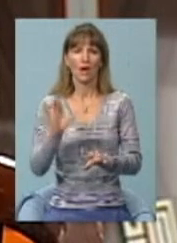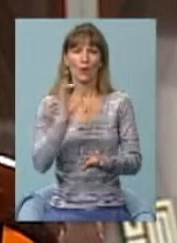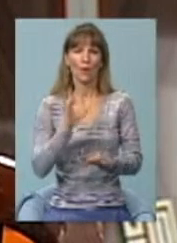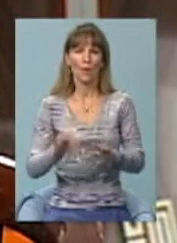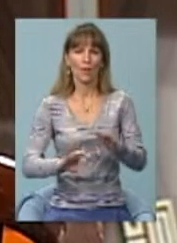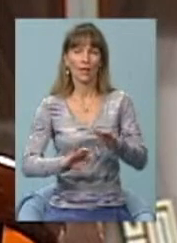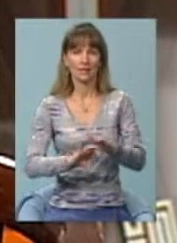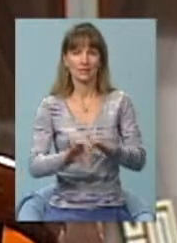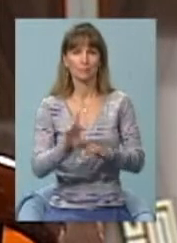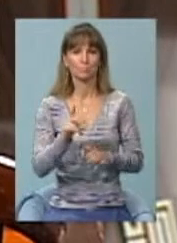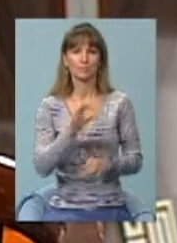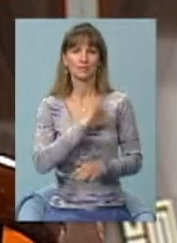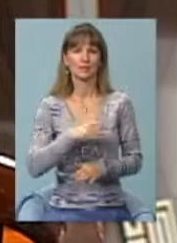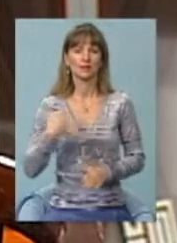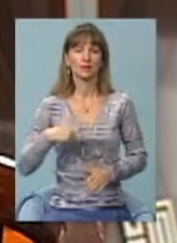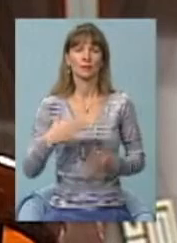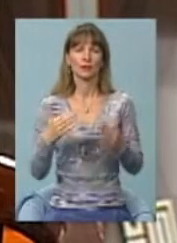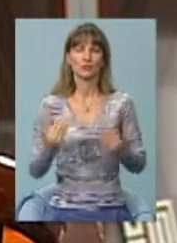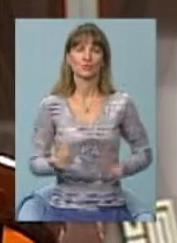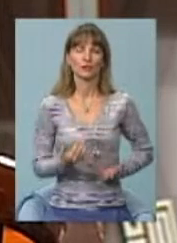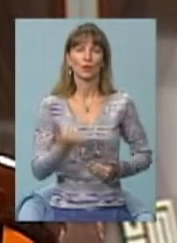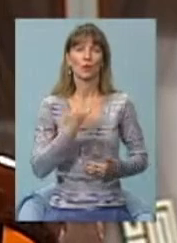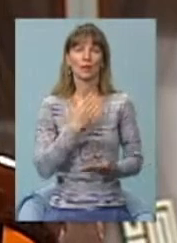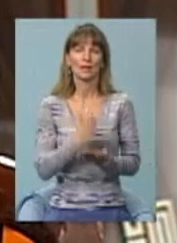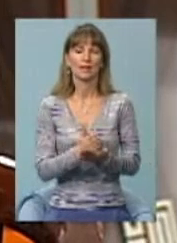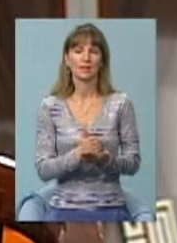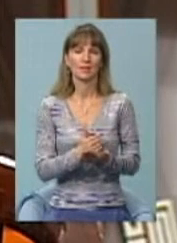повсякденному житті? Ні, у мене є ролик